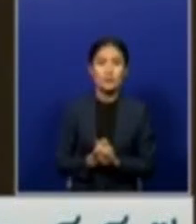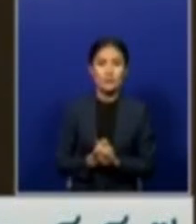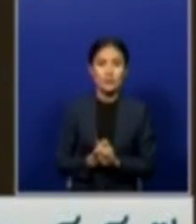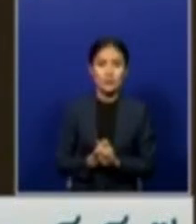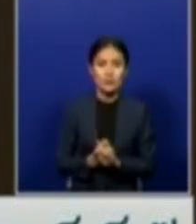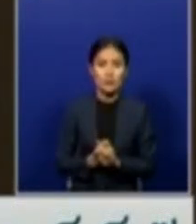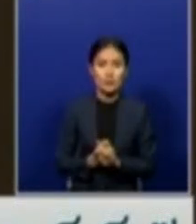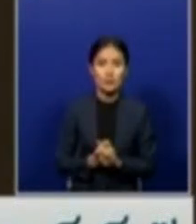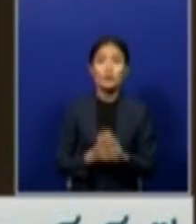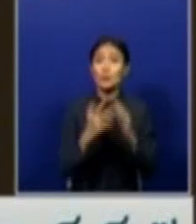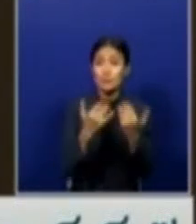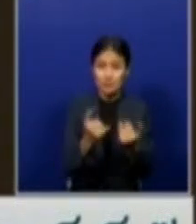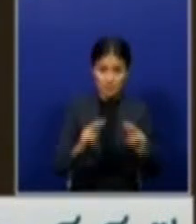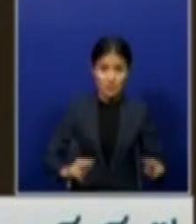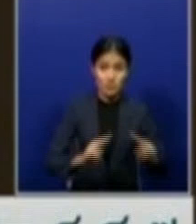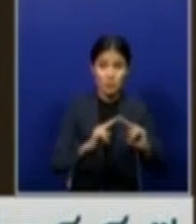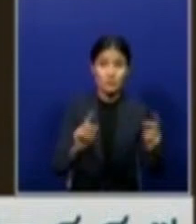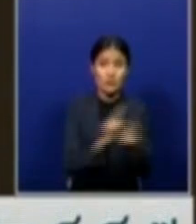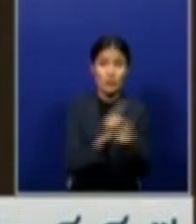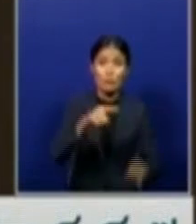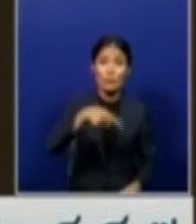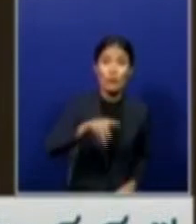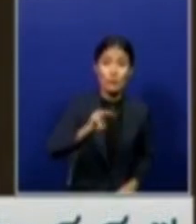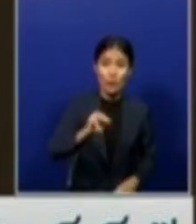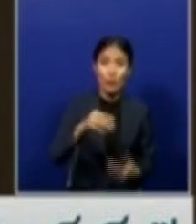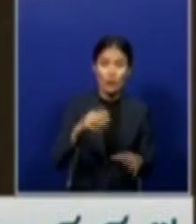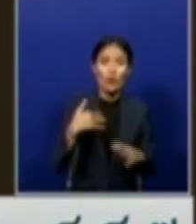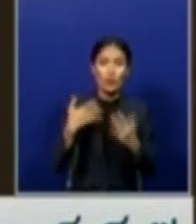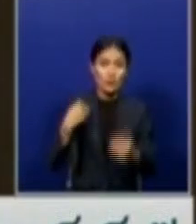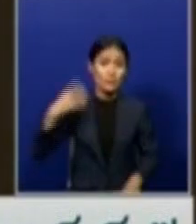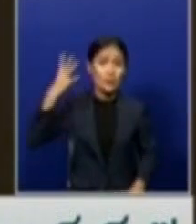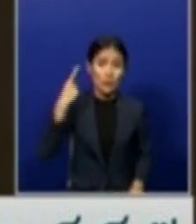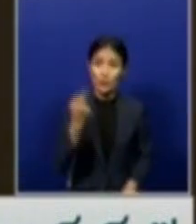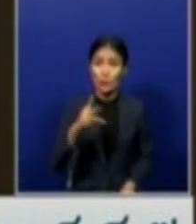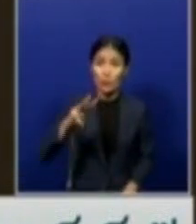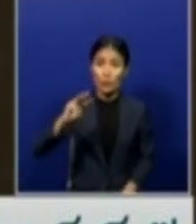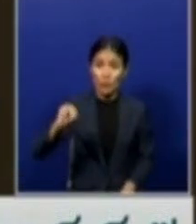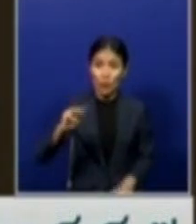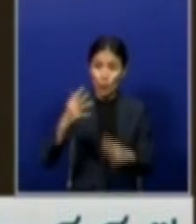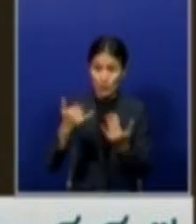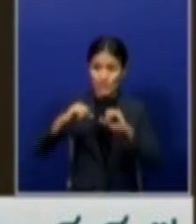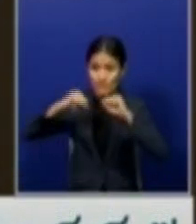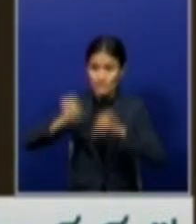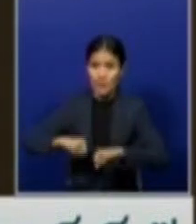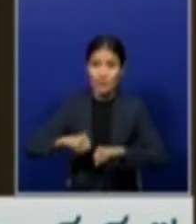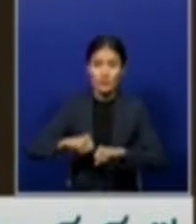กระทรวงสังคมนะครับที่เมื่อวานนี้ทางครม.ก็ได้ให้การเยียวยาแก่ผู้